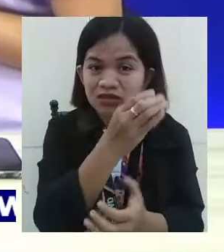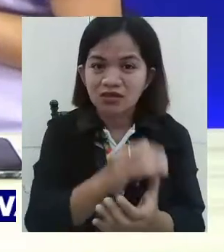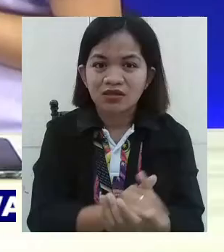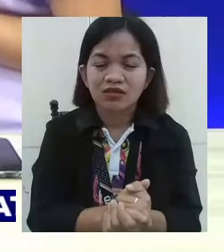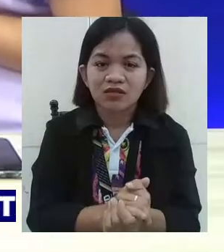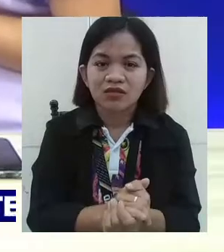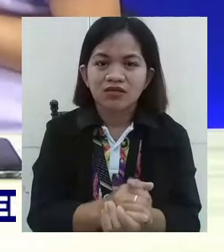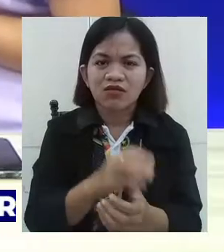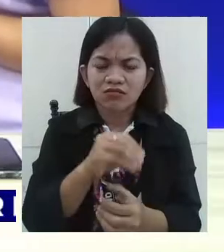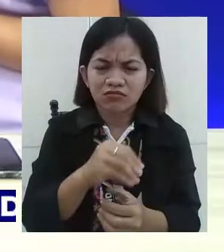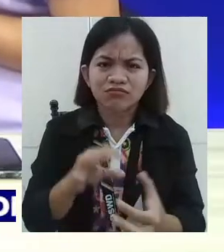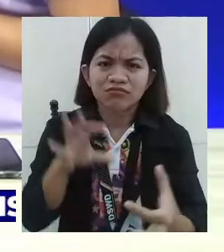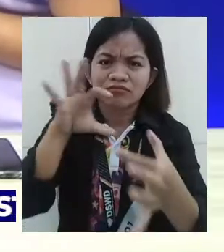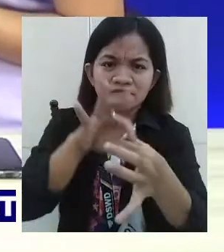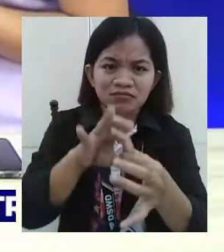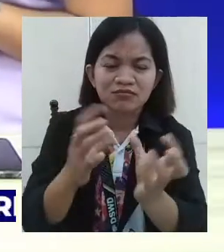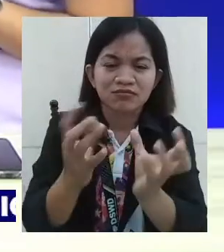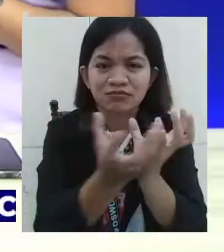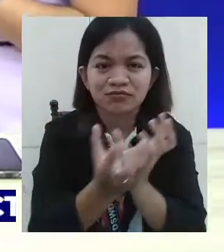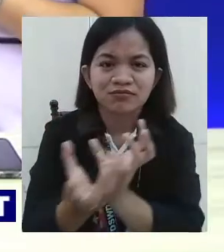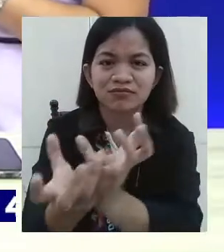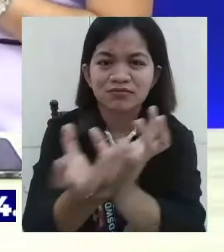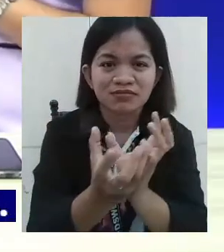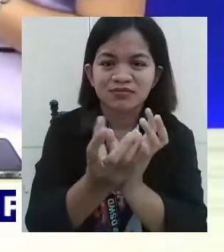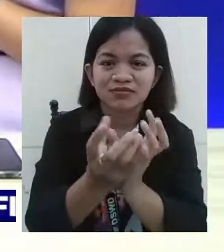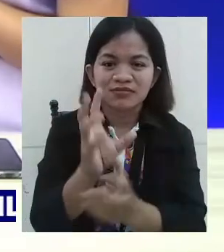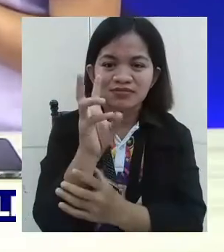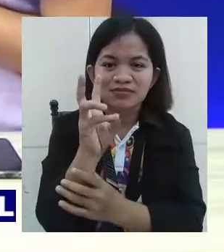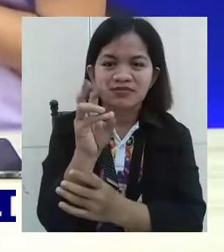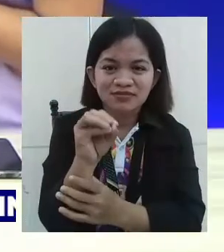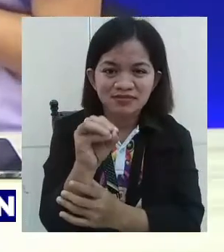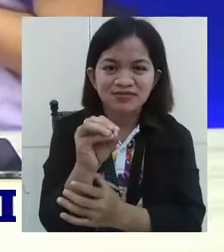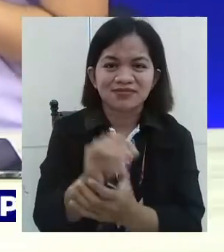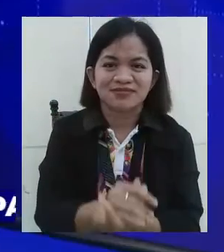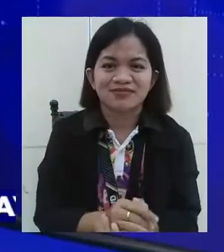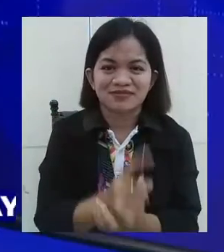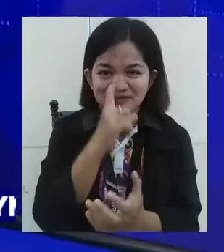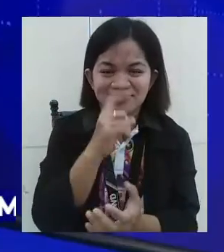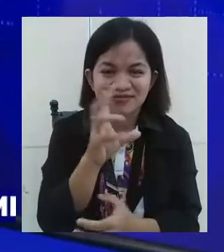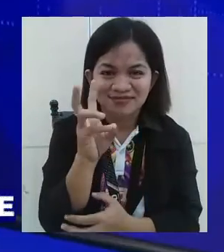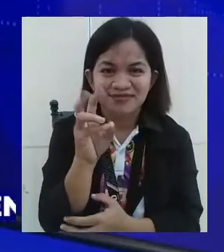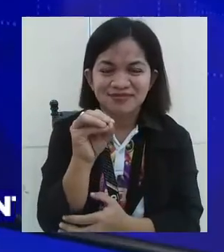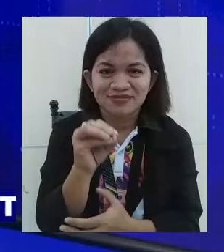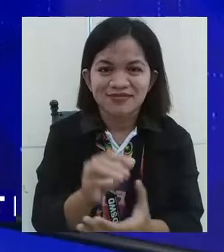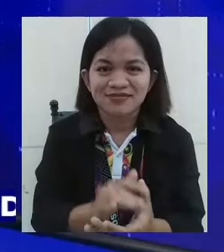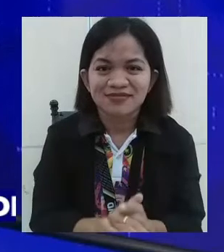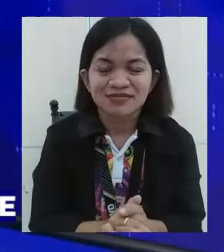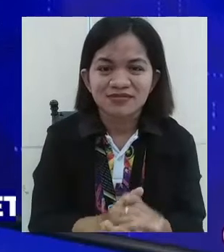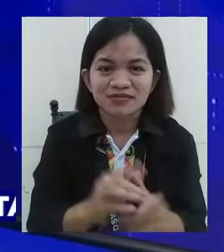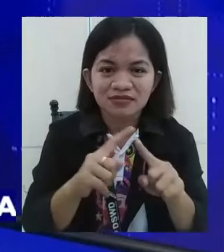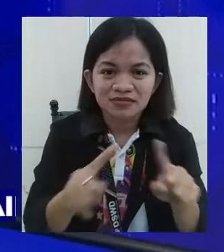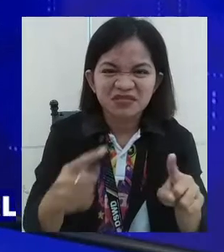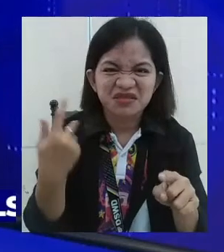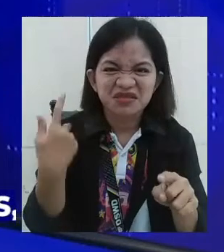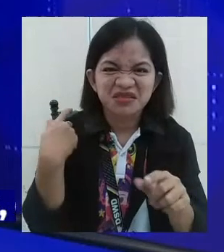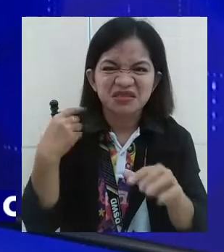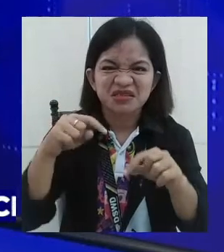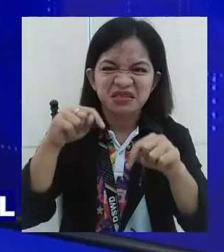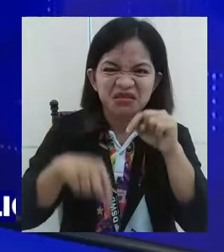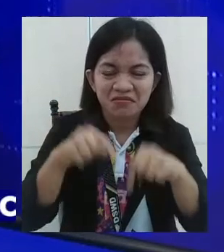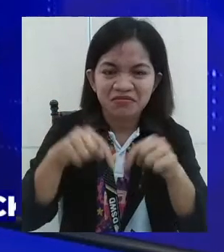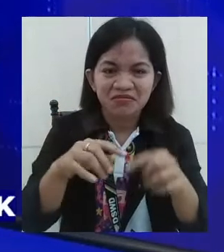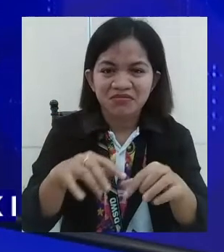na yan, lahat dyan 60 above. Yes, pare-pareho. Yun lang yun. Pero pag itong disability community, pagpasok